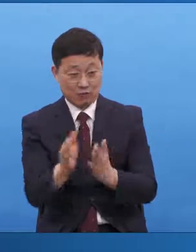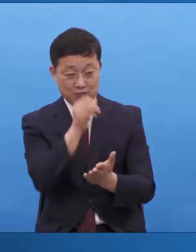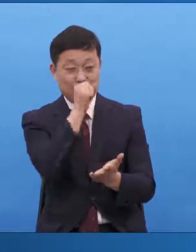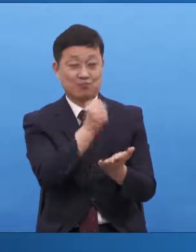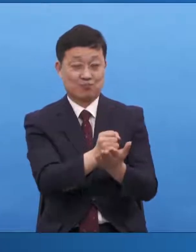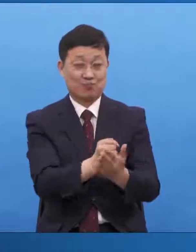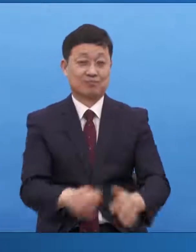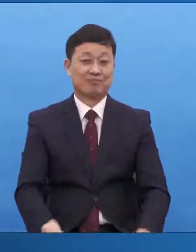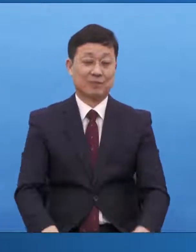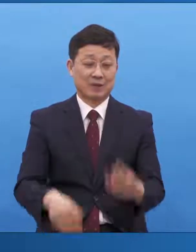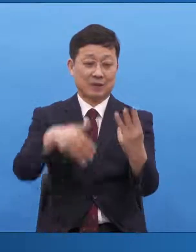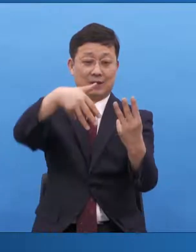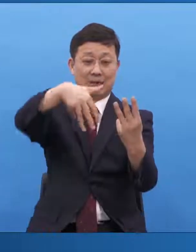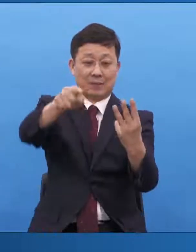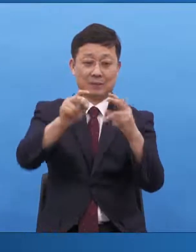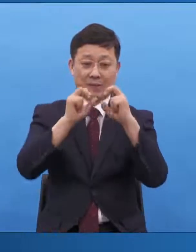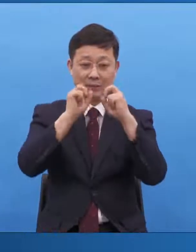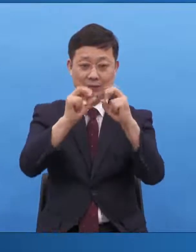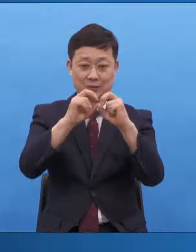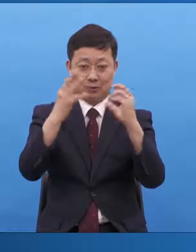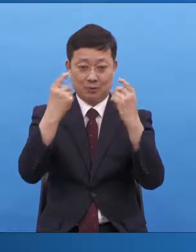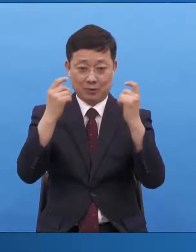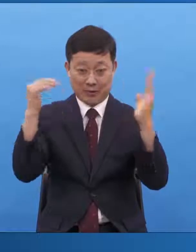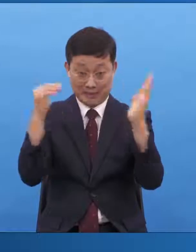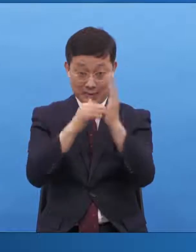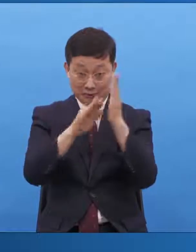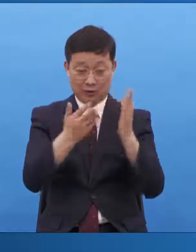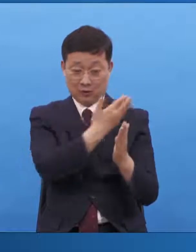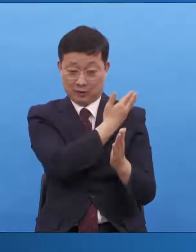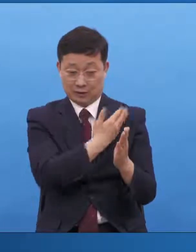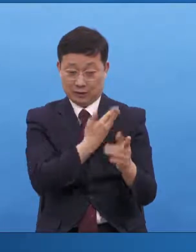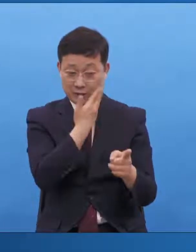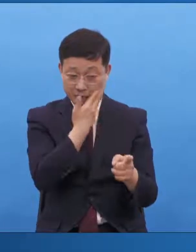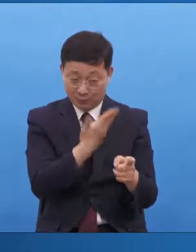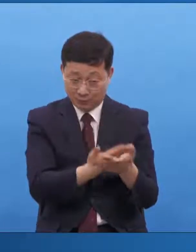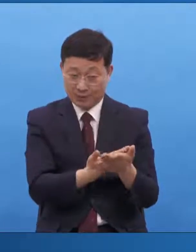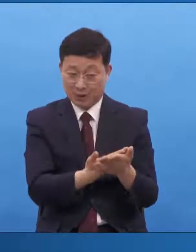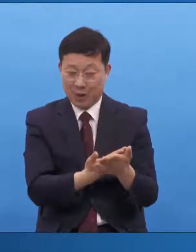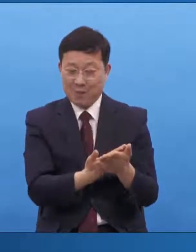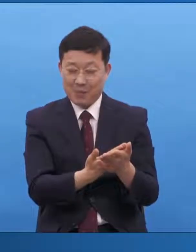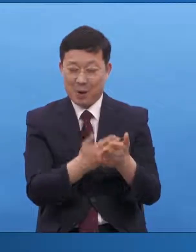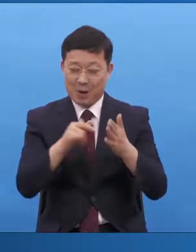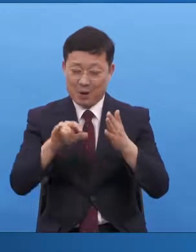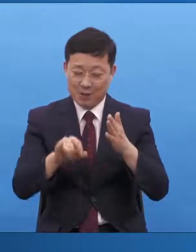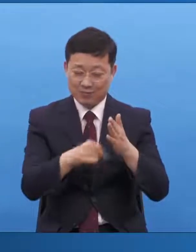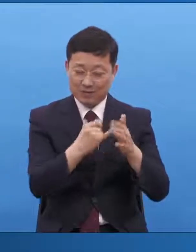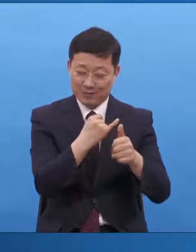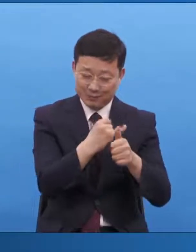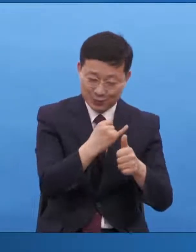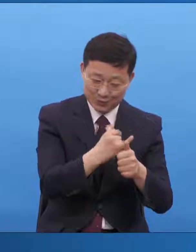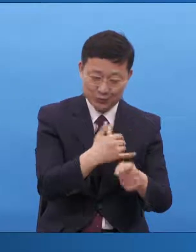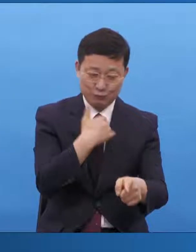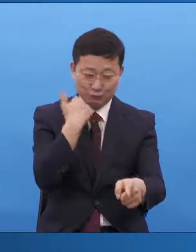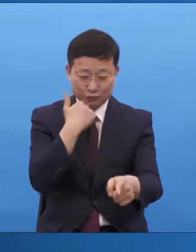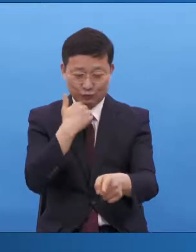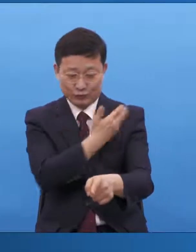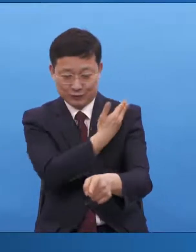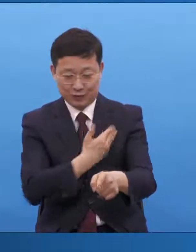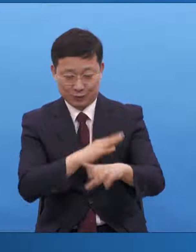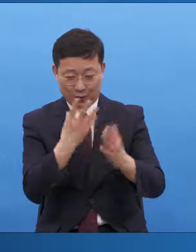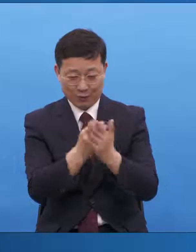여행 마쳤다는 거예요. That he had just finished his third evangelism voyage. 그게 뭐 브리스가니 또 이게 다 이제 준비된 거예요. And here people like Priscilla, they were all